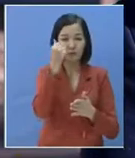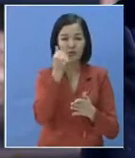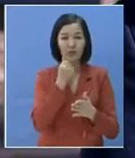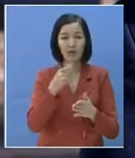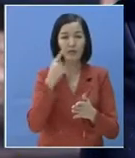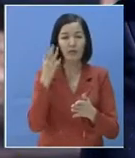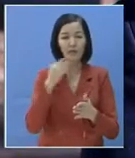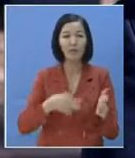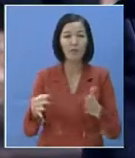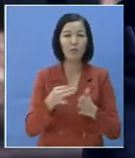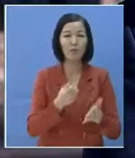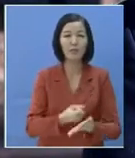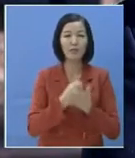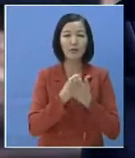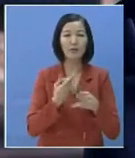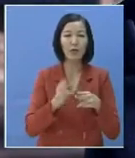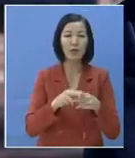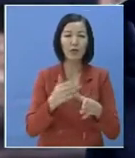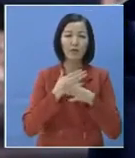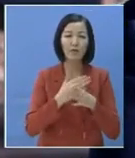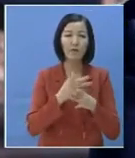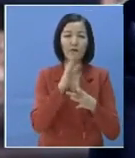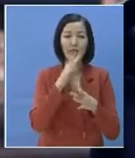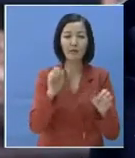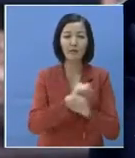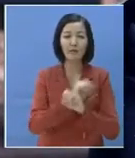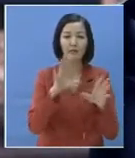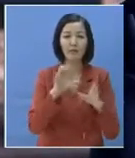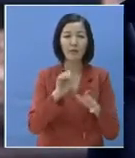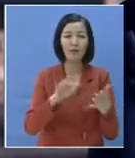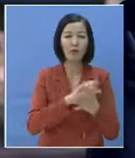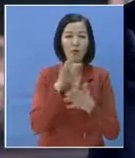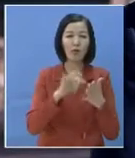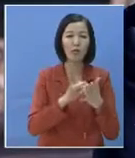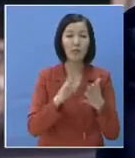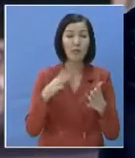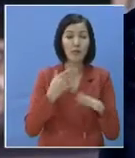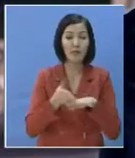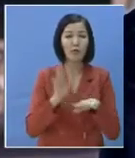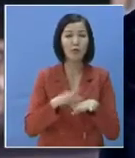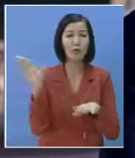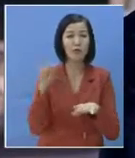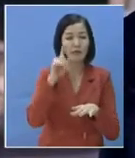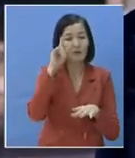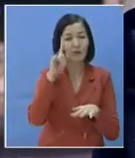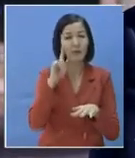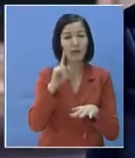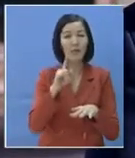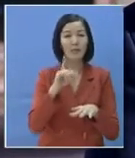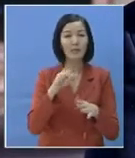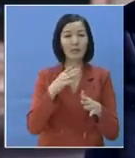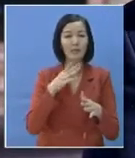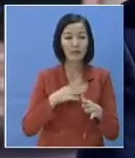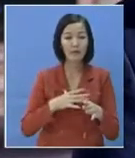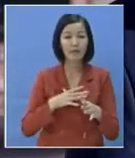благодарность Алматинской области за поддержку, которую она оказала во время взрыва в Арысе. Было нелегко, но всей страной мы пережили эту беду. Дай